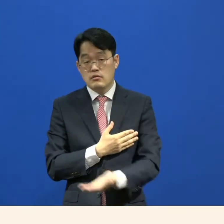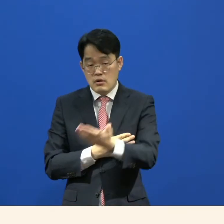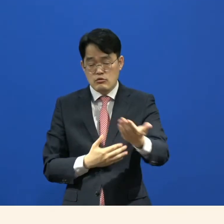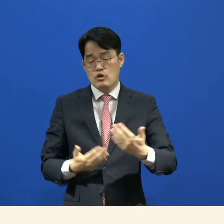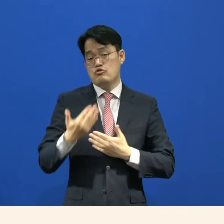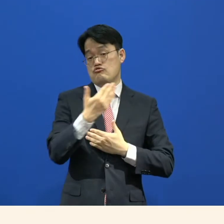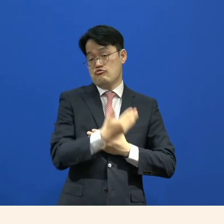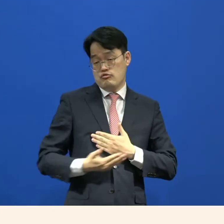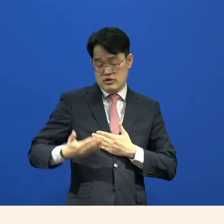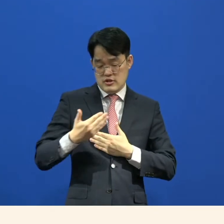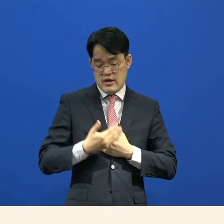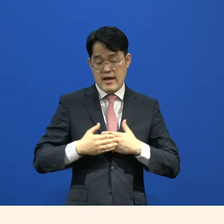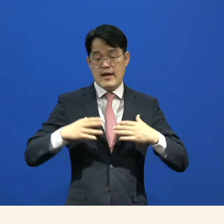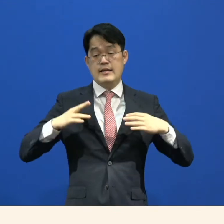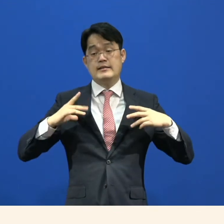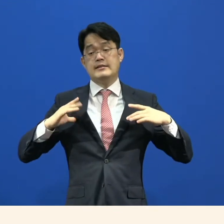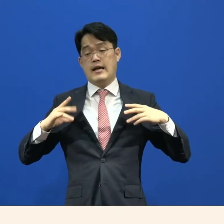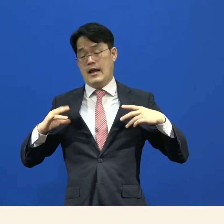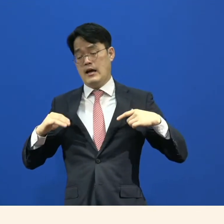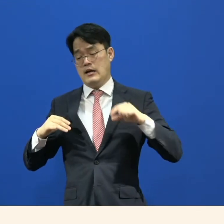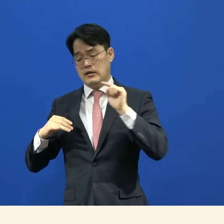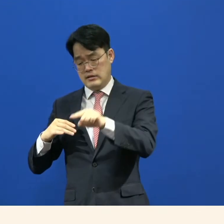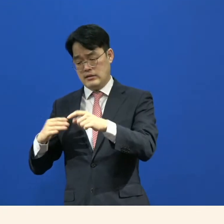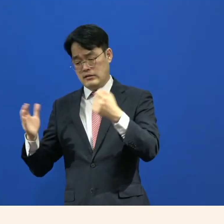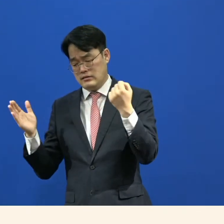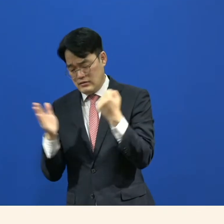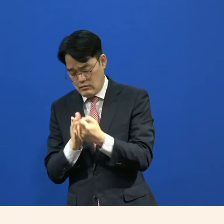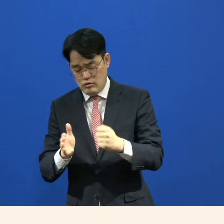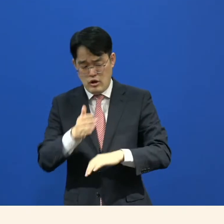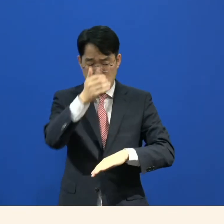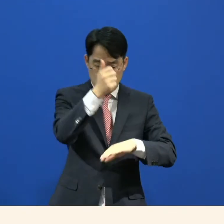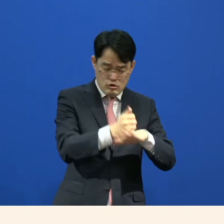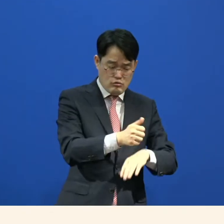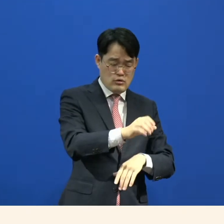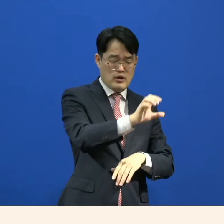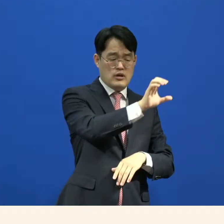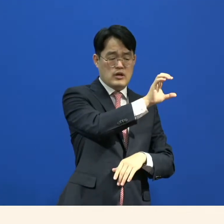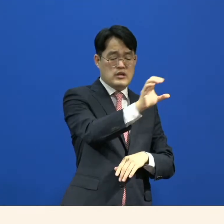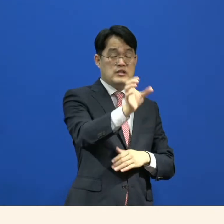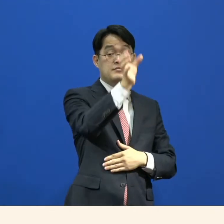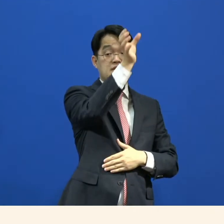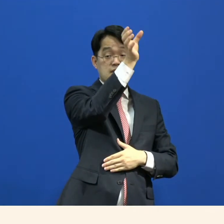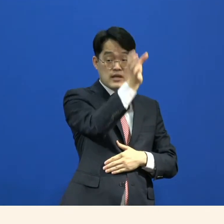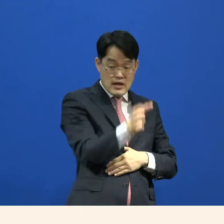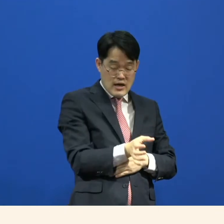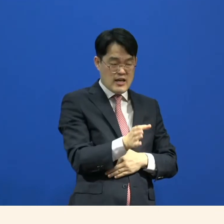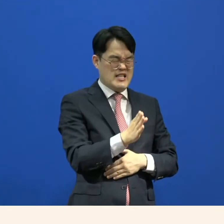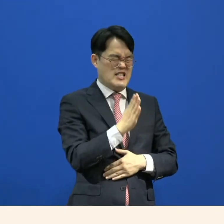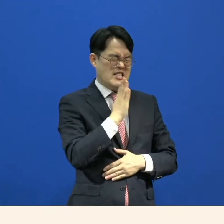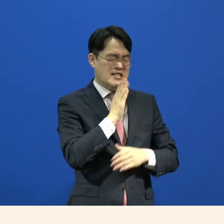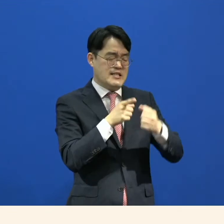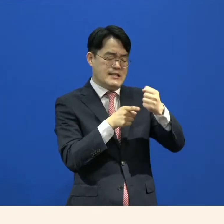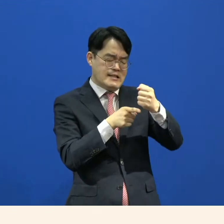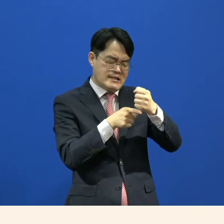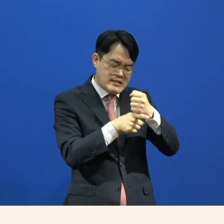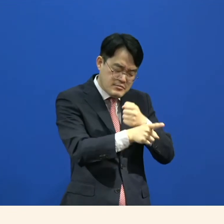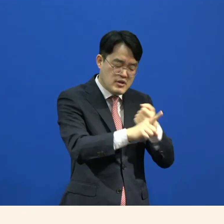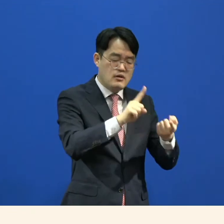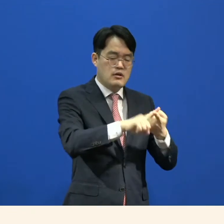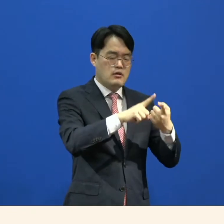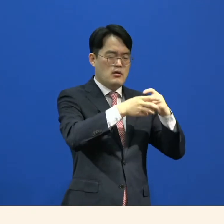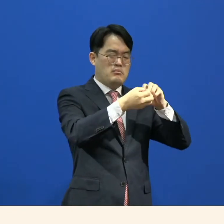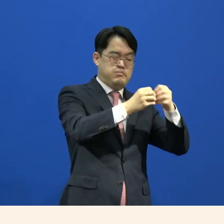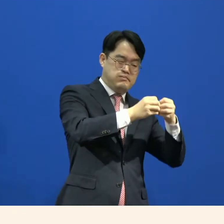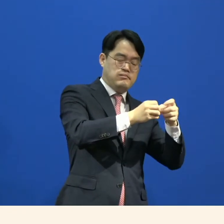결국은 십자가까지 왜곡시켜 버리는 단계까지 가니까 지금 바울이 오늘 이런 말씀을 이제 한 것입니다.